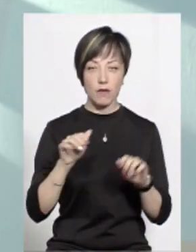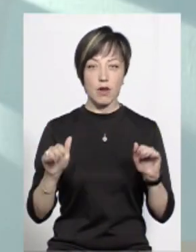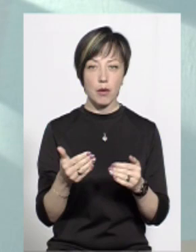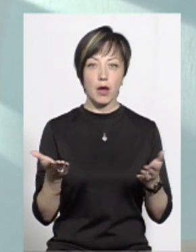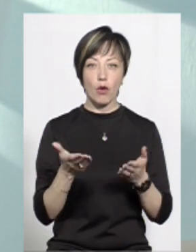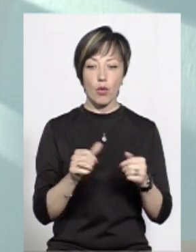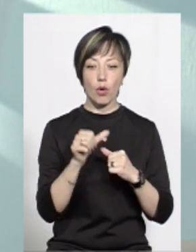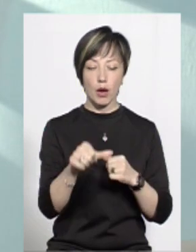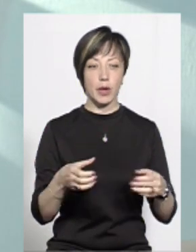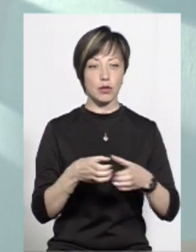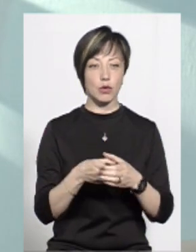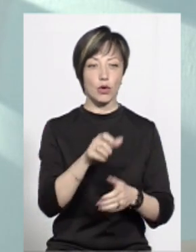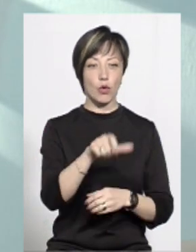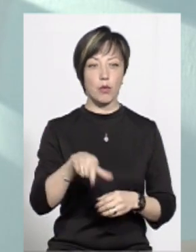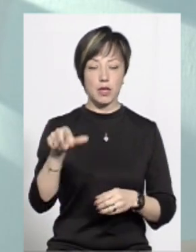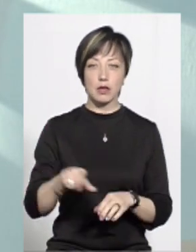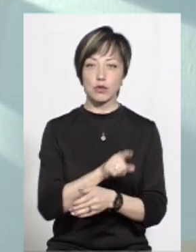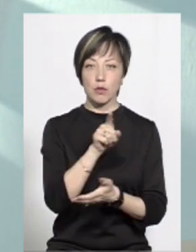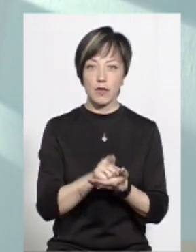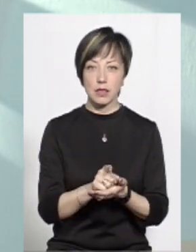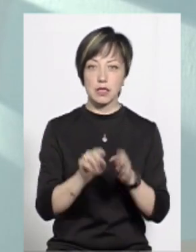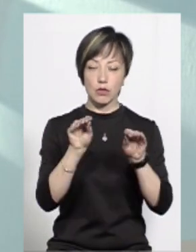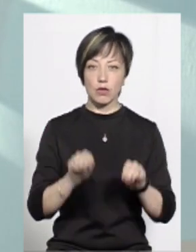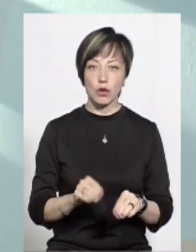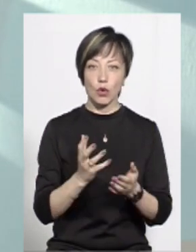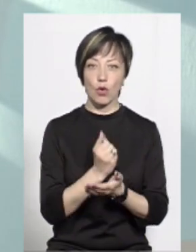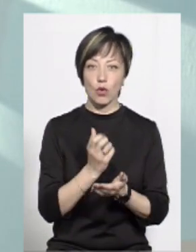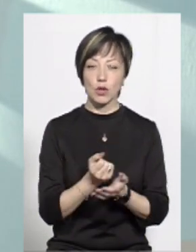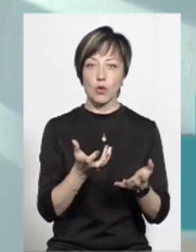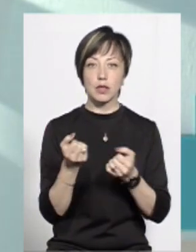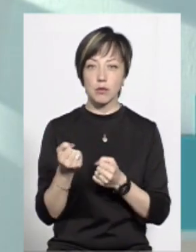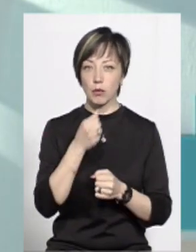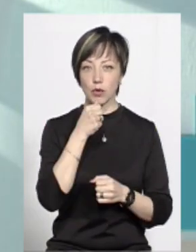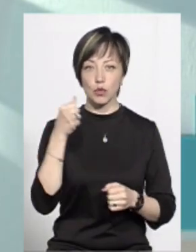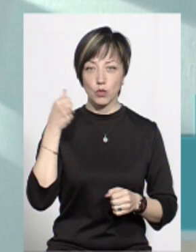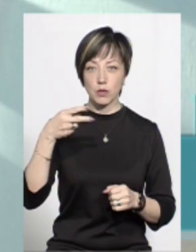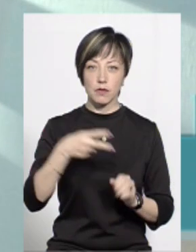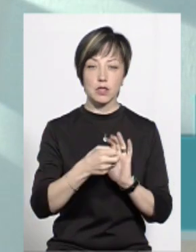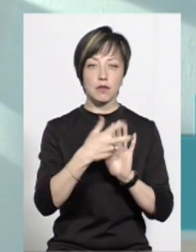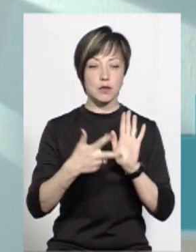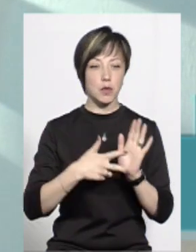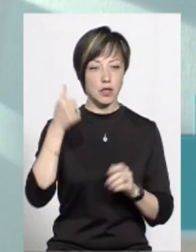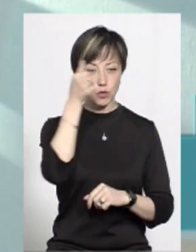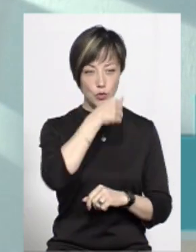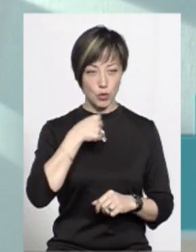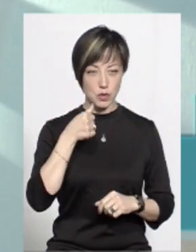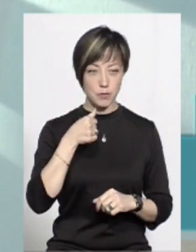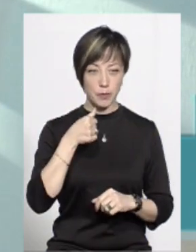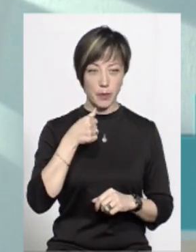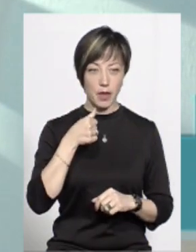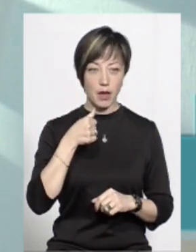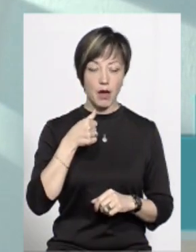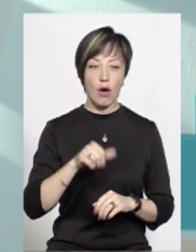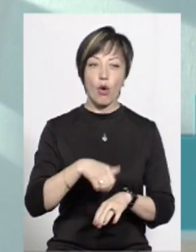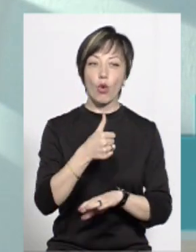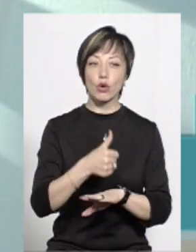рамках якої окремі категорії громадян зобов'язані задекларувати доходи, отримані у минулому 2018 році.